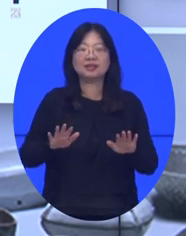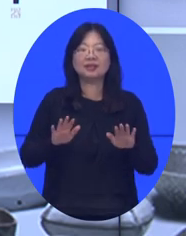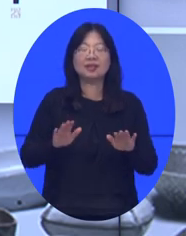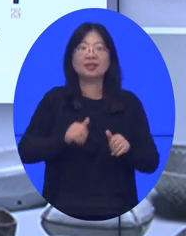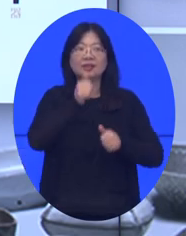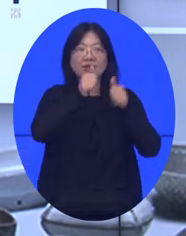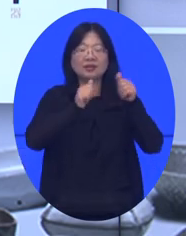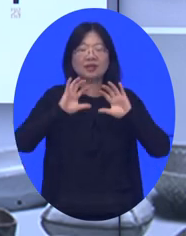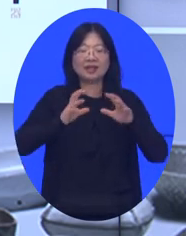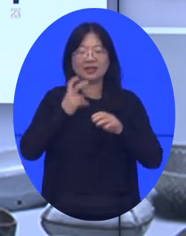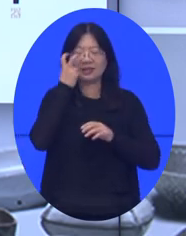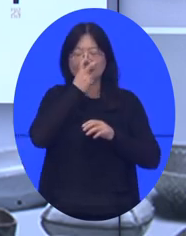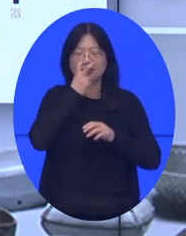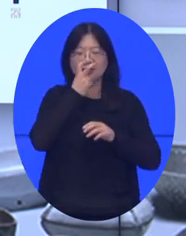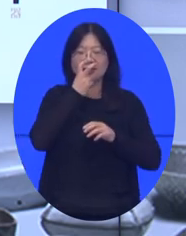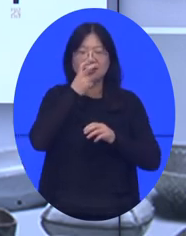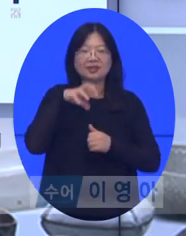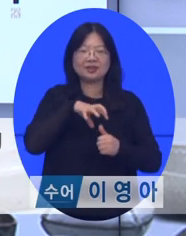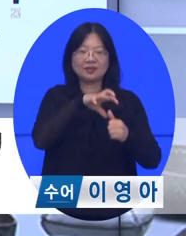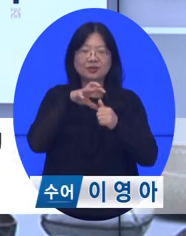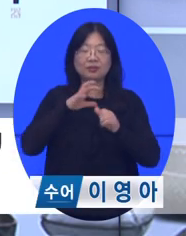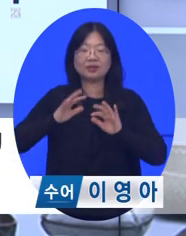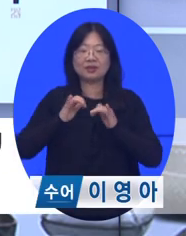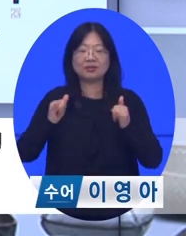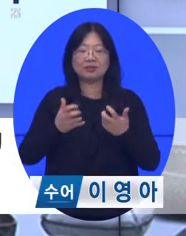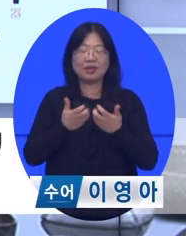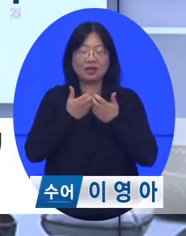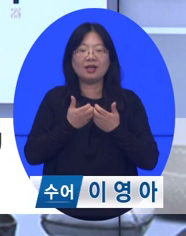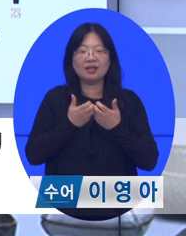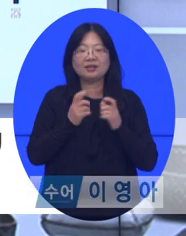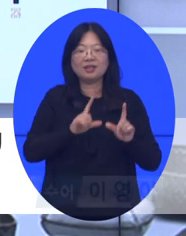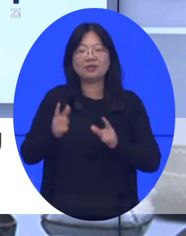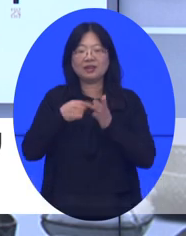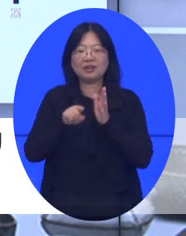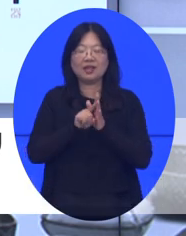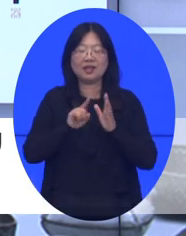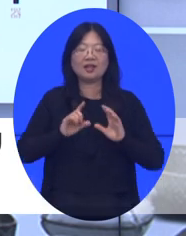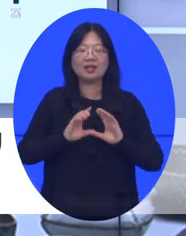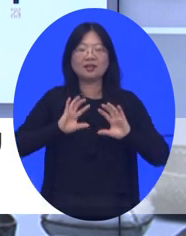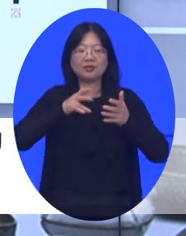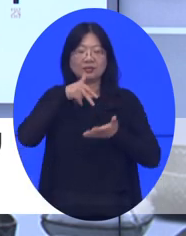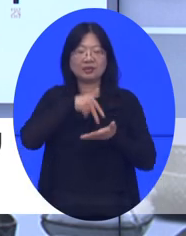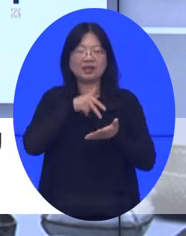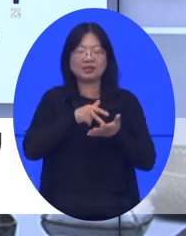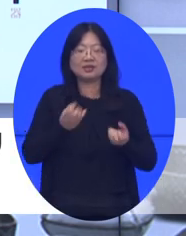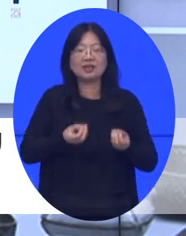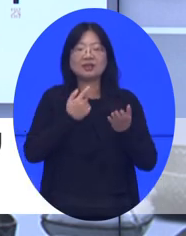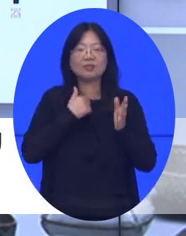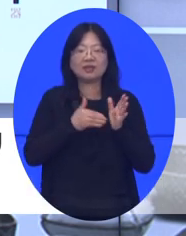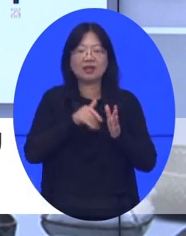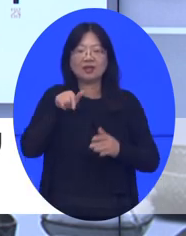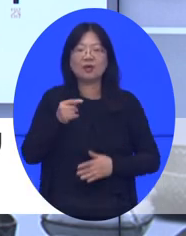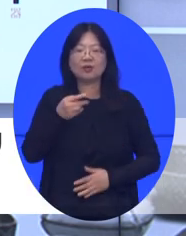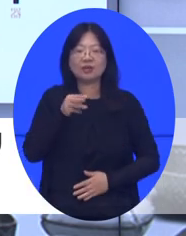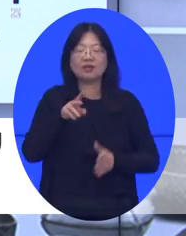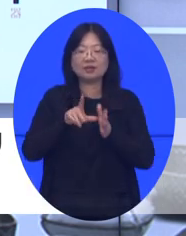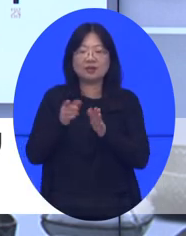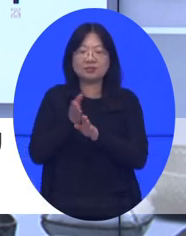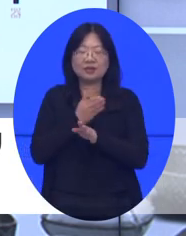우리 선조들은 나라를 지키고 백성들의 풍요로운 삶을 위해 국가 차원에서 제사를 지내왔는데요.